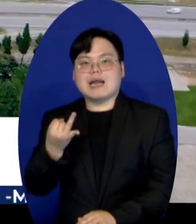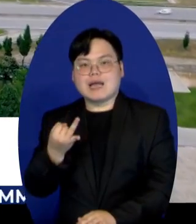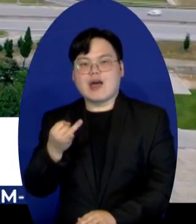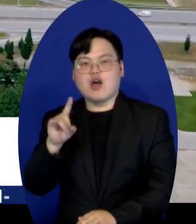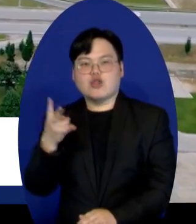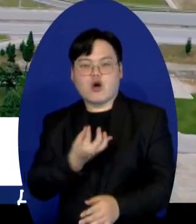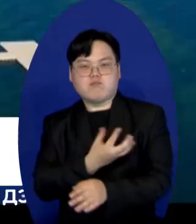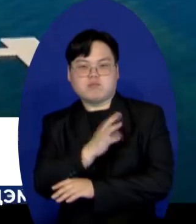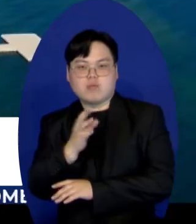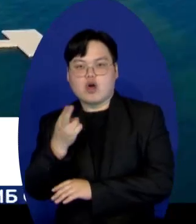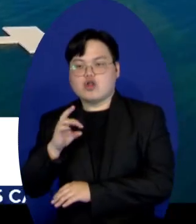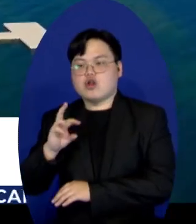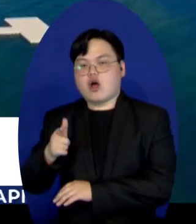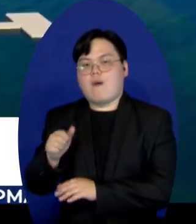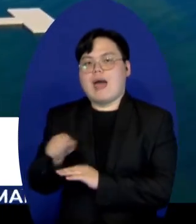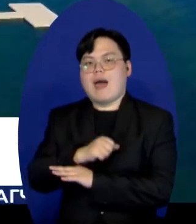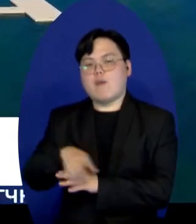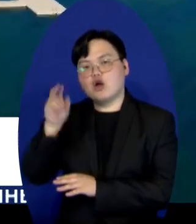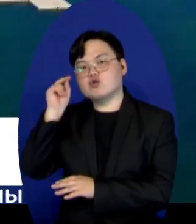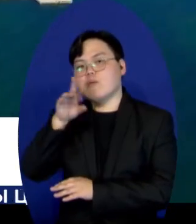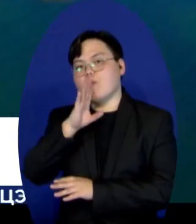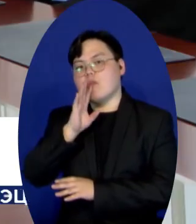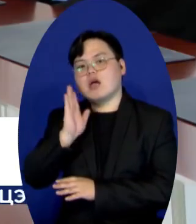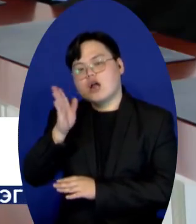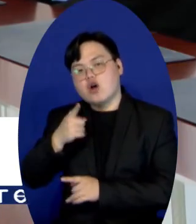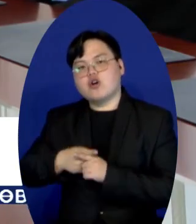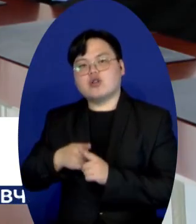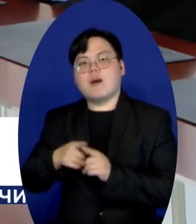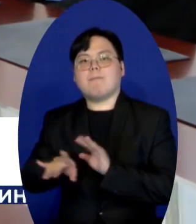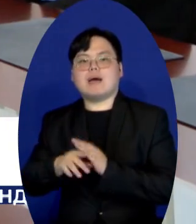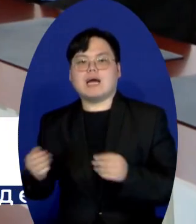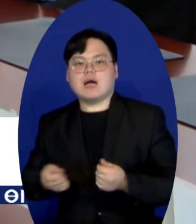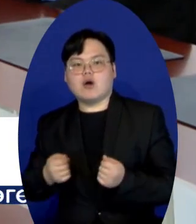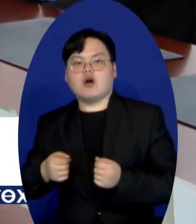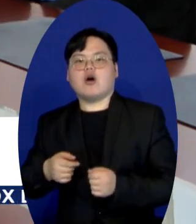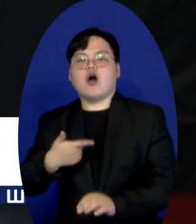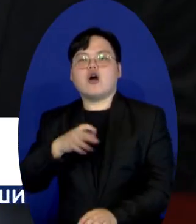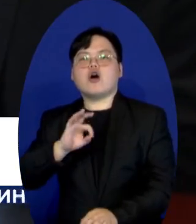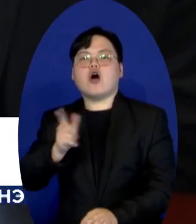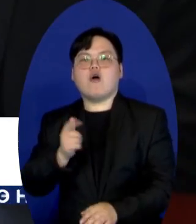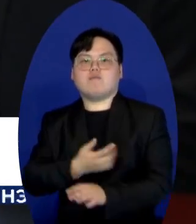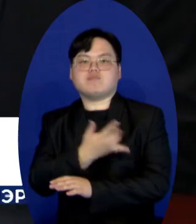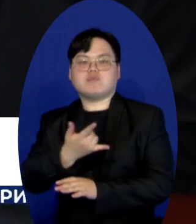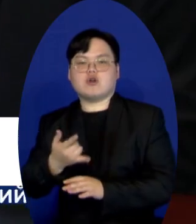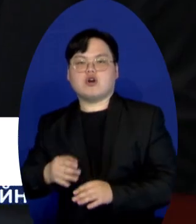бүтээн байгуулалтаас Дорноговчууд суралцсан. Цаашлаад хөдөө аж ахуй, мал аж ахуйн чиглэлийн үйлдвэрийг говьд хөгжүүлэх